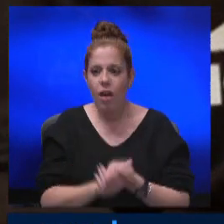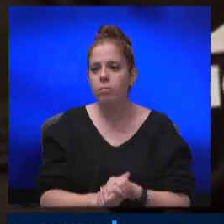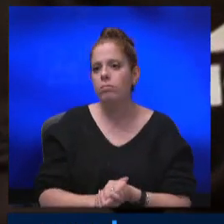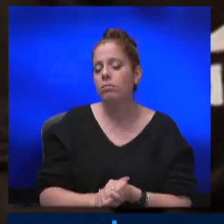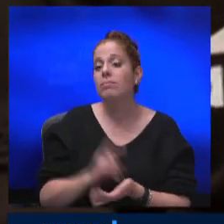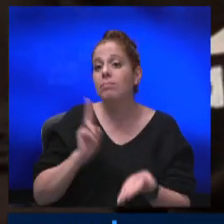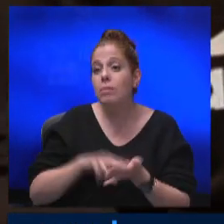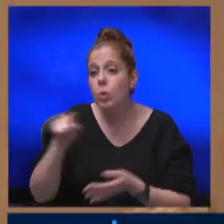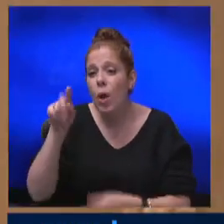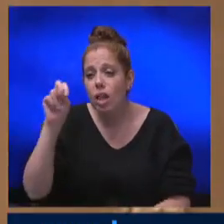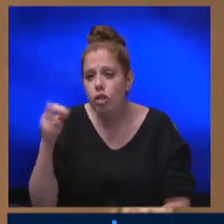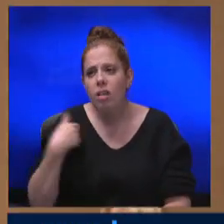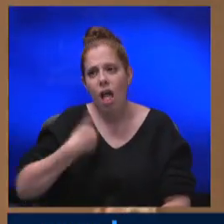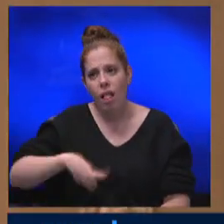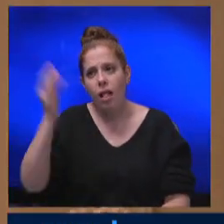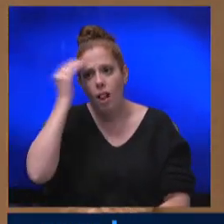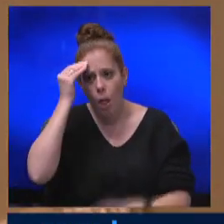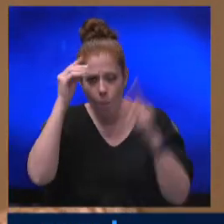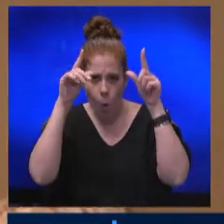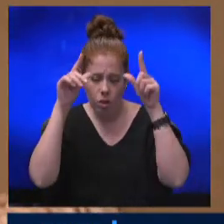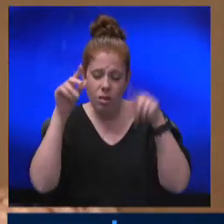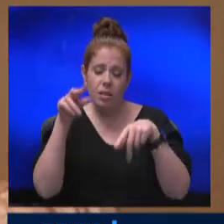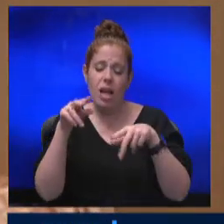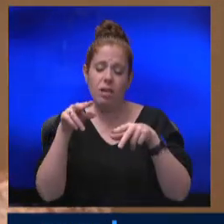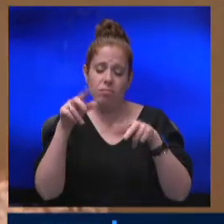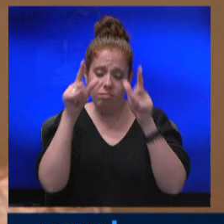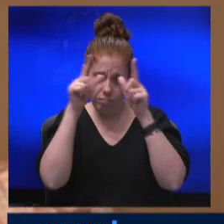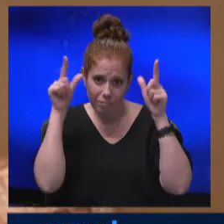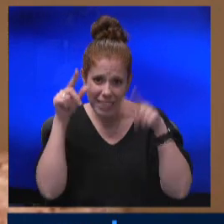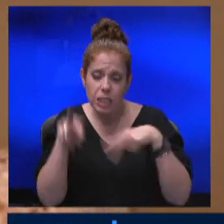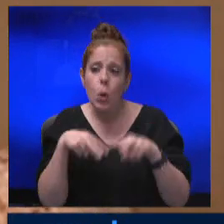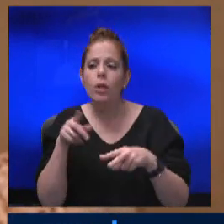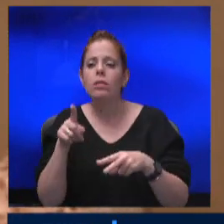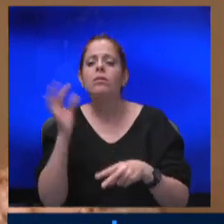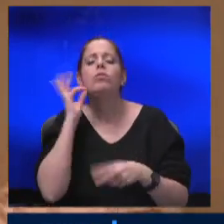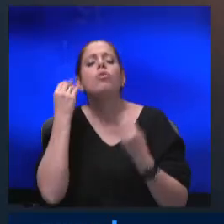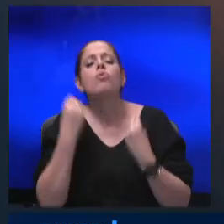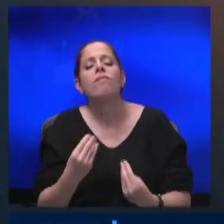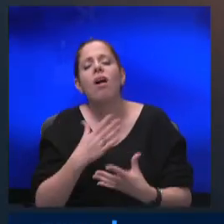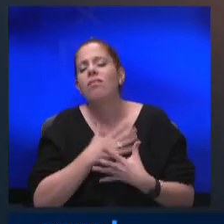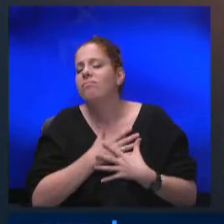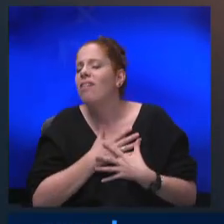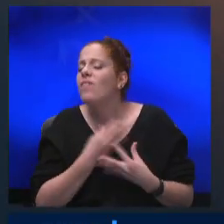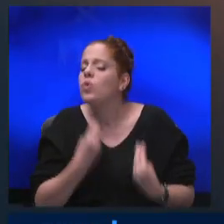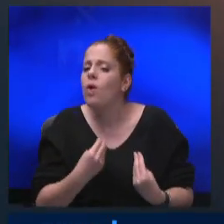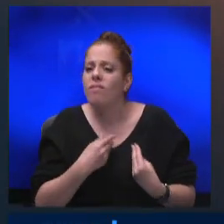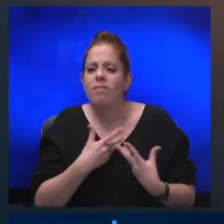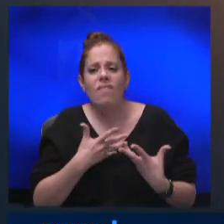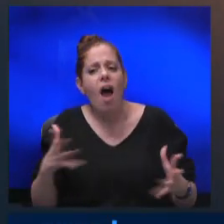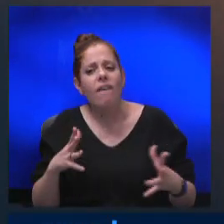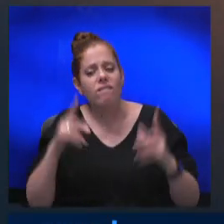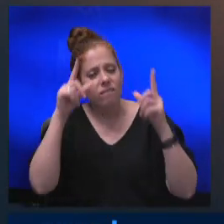הלכתי ללמוד סיעוד. נג'ת אישה טובה, עם לב טוב, לב רחב, אחות